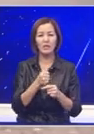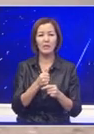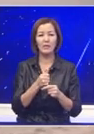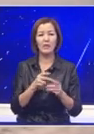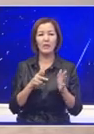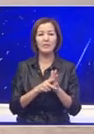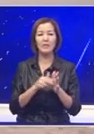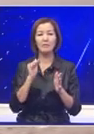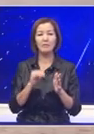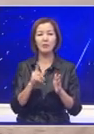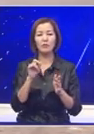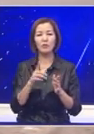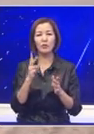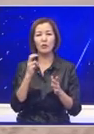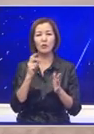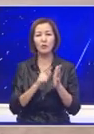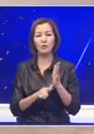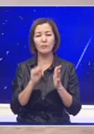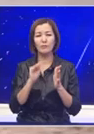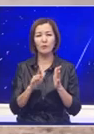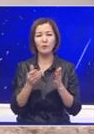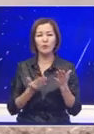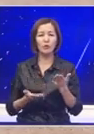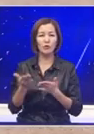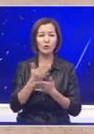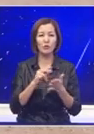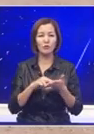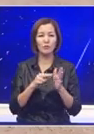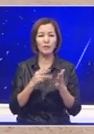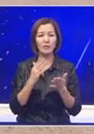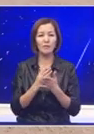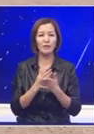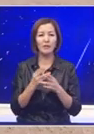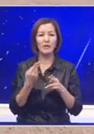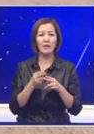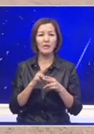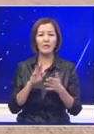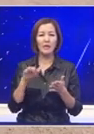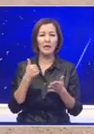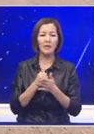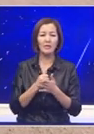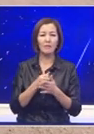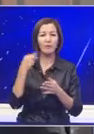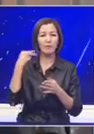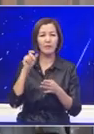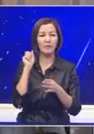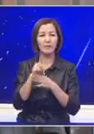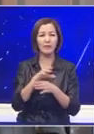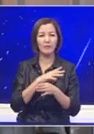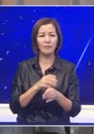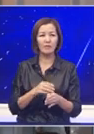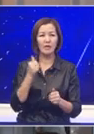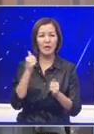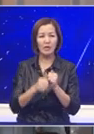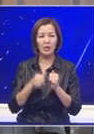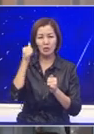қант қызылшасын сеуіп, 270 мың тонна өнім жинау жоспарда. Бұл ең алдымен мемлекет басшысының тапсырмасы. Жылда кетіп